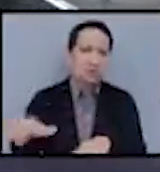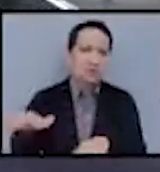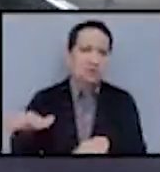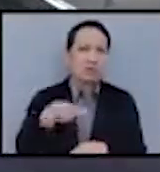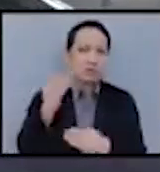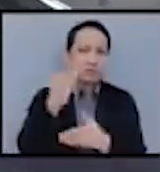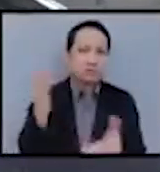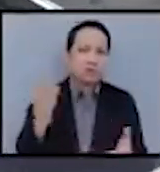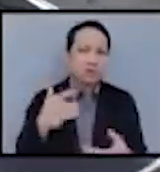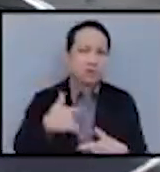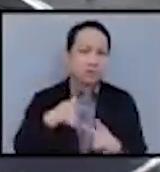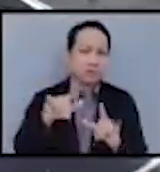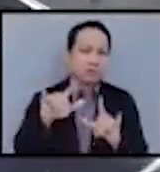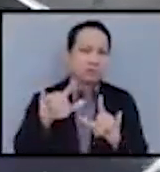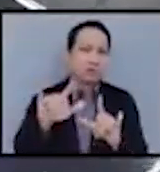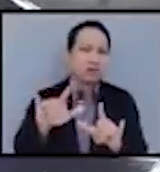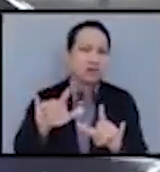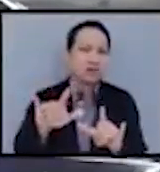na mahal kita.